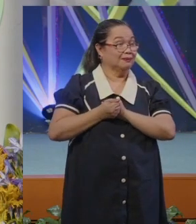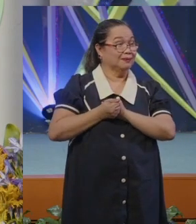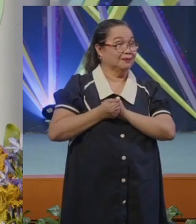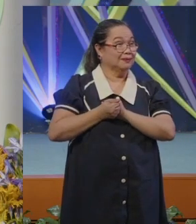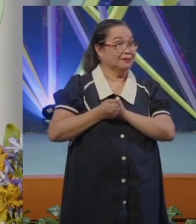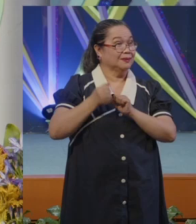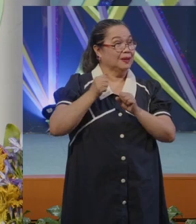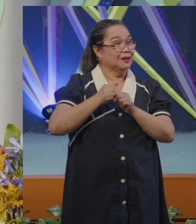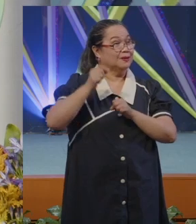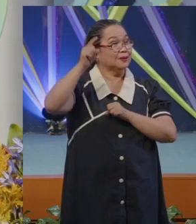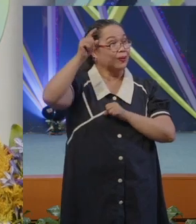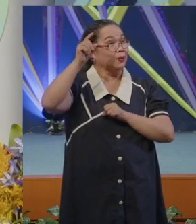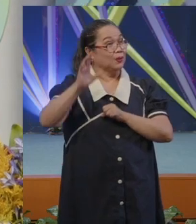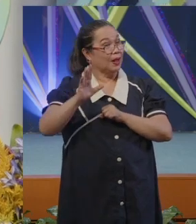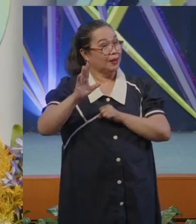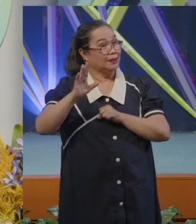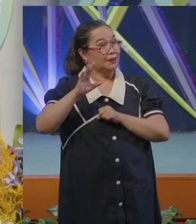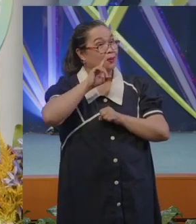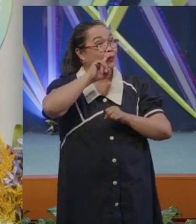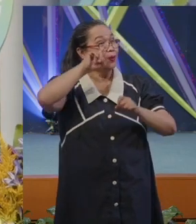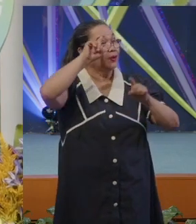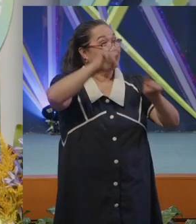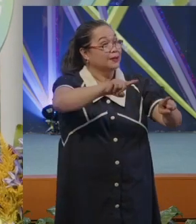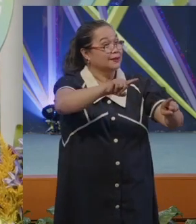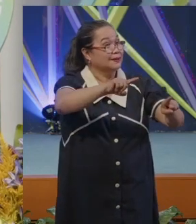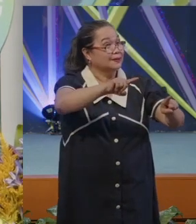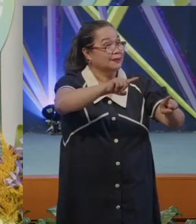So ang kanyang kautusan,